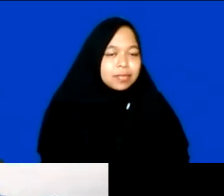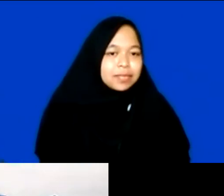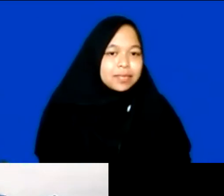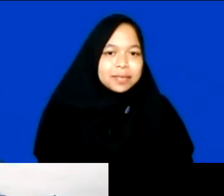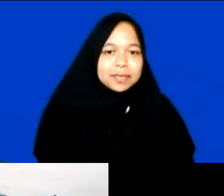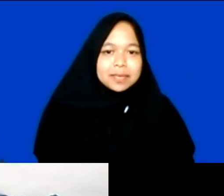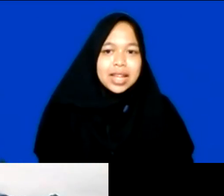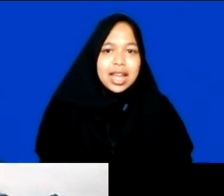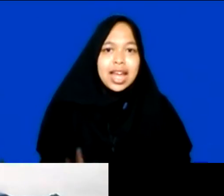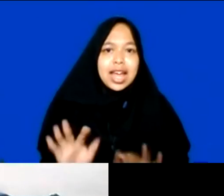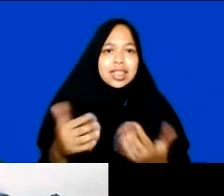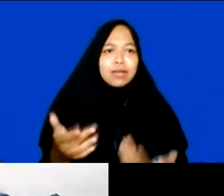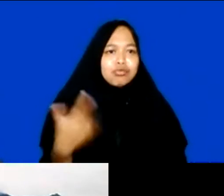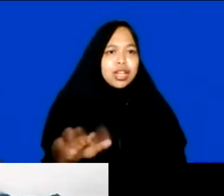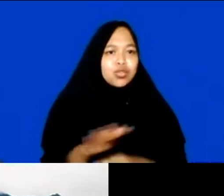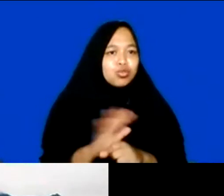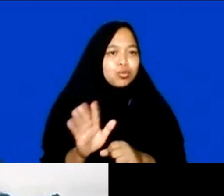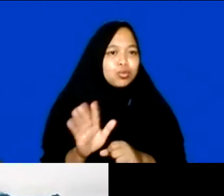cukup?